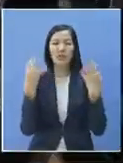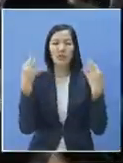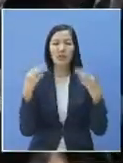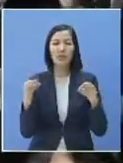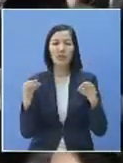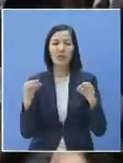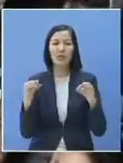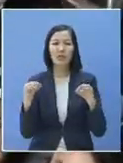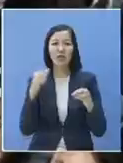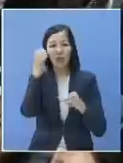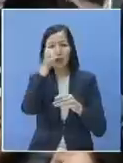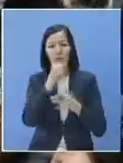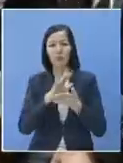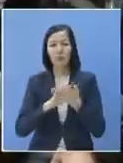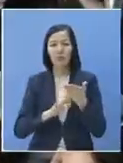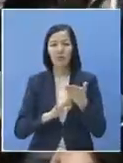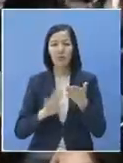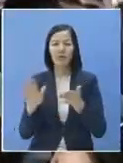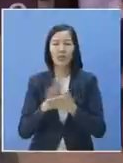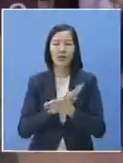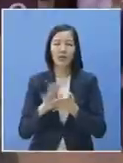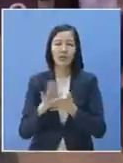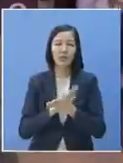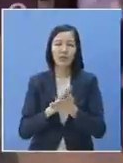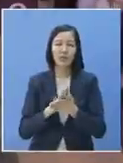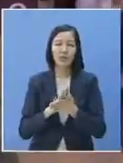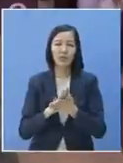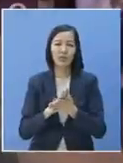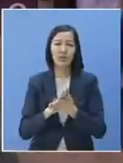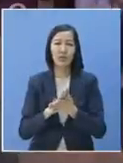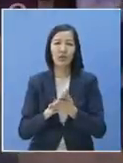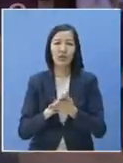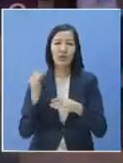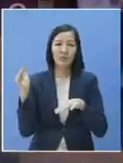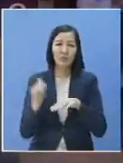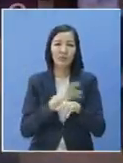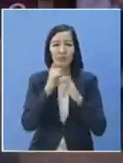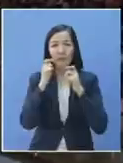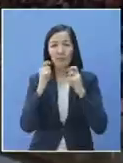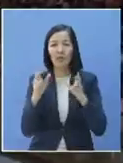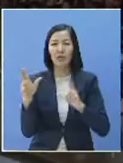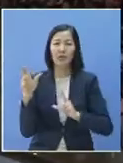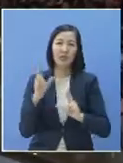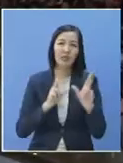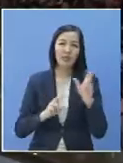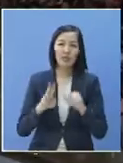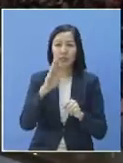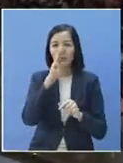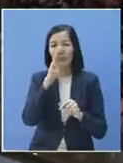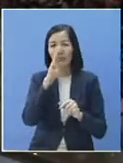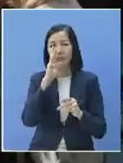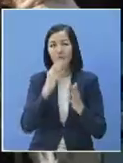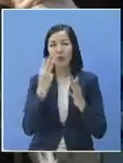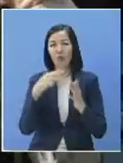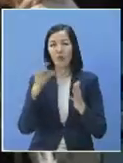болып жалғасады. Министрлік ақысыз, сұраусыз, нұсқаусыз жақсылық жасап жарысатын студенттердің шәкіртақысын